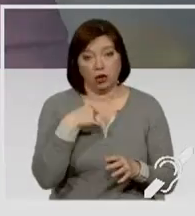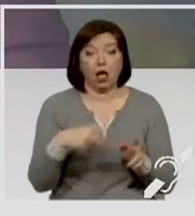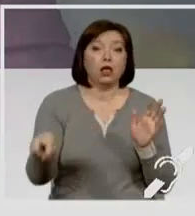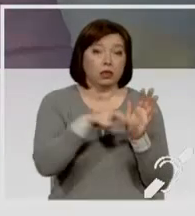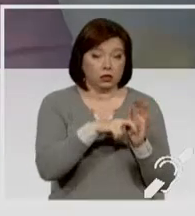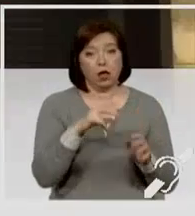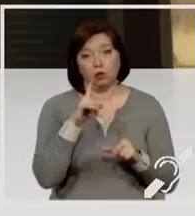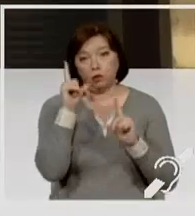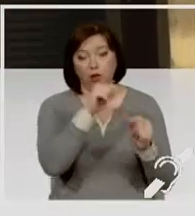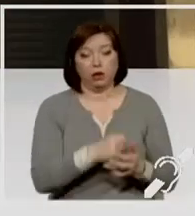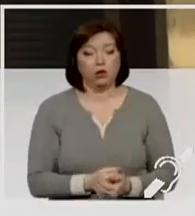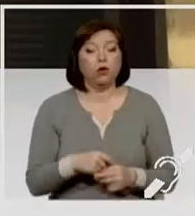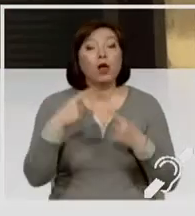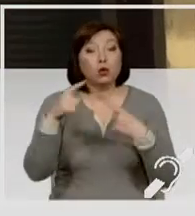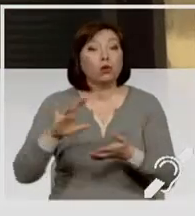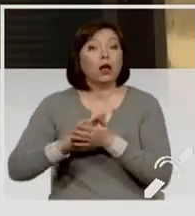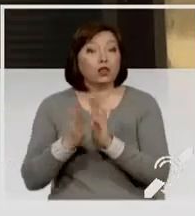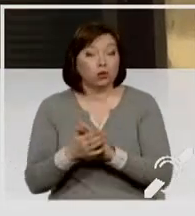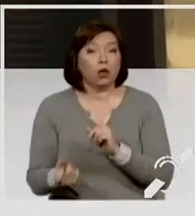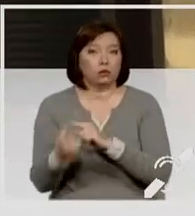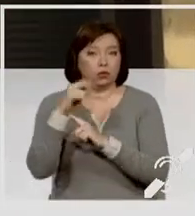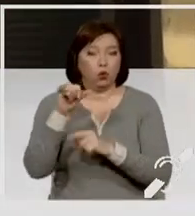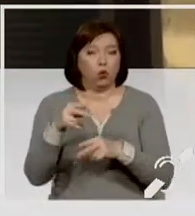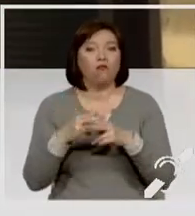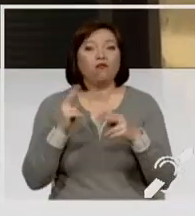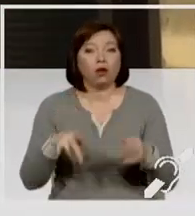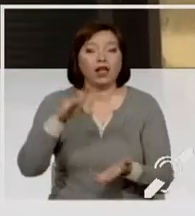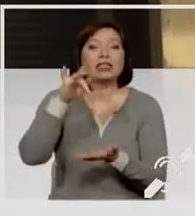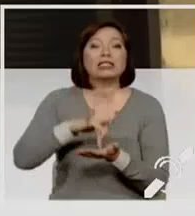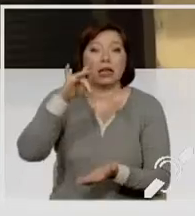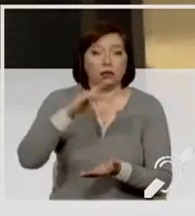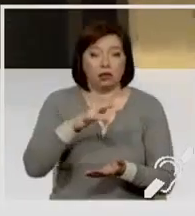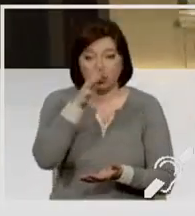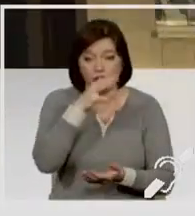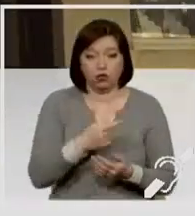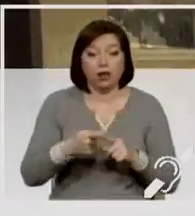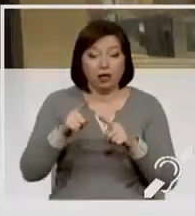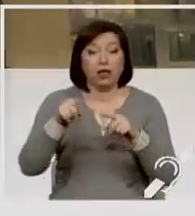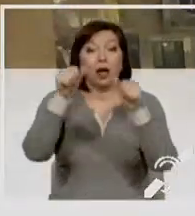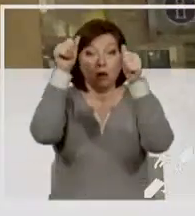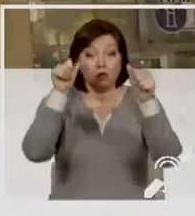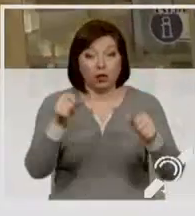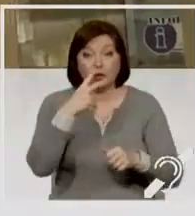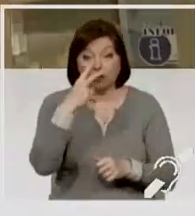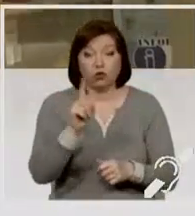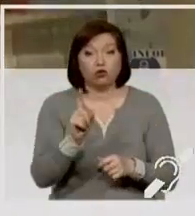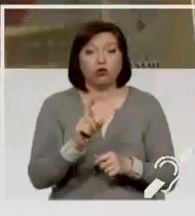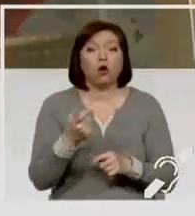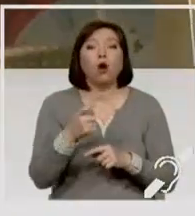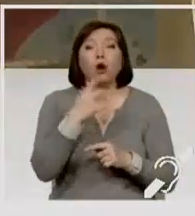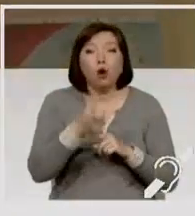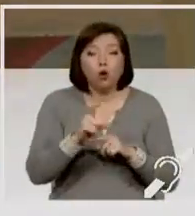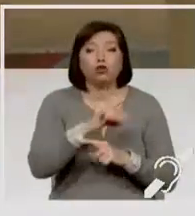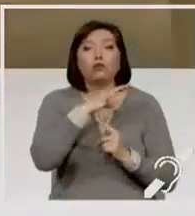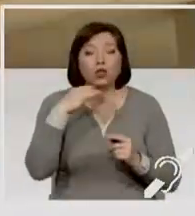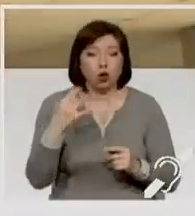acasă. Foarte bine că au venit. O altă situație întâlnim la autogara centrală din Chișinău. Pe acest panou putem vedea că cele mai multe curse